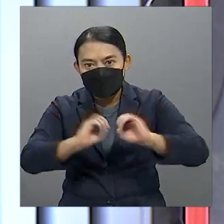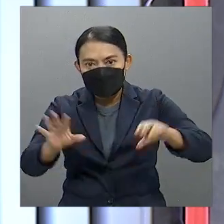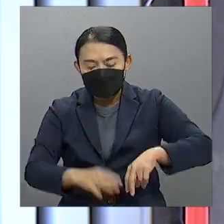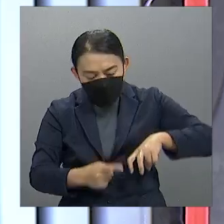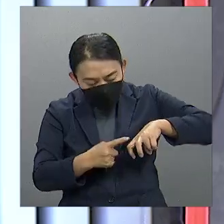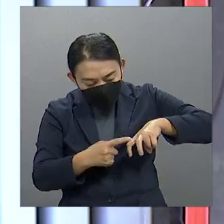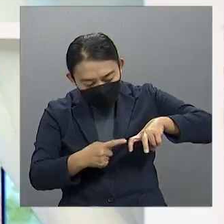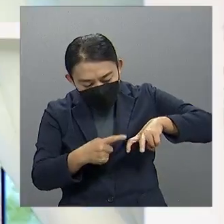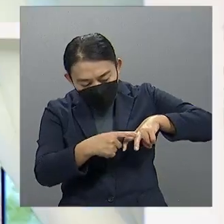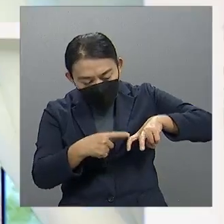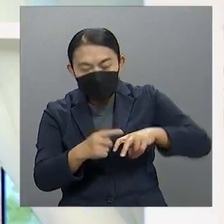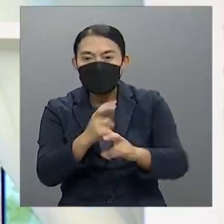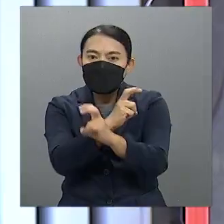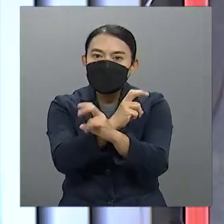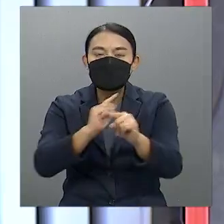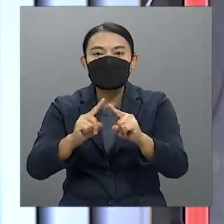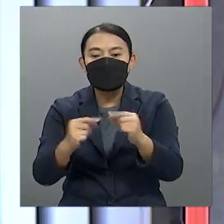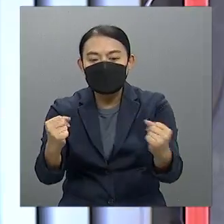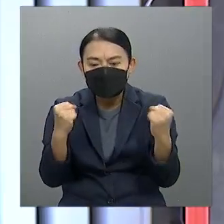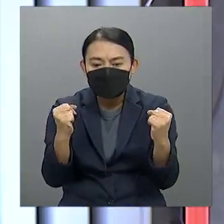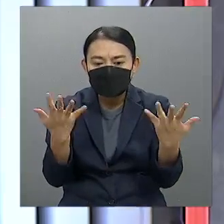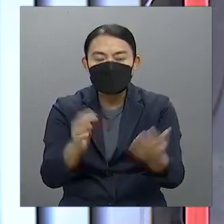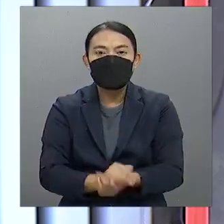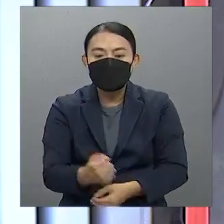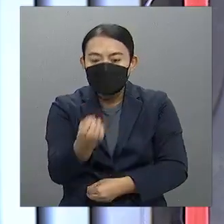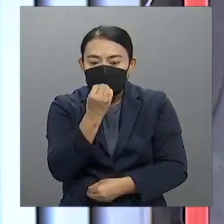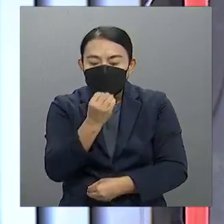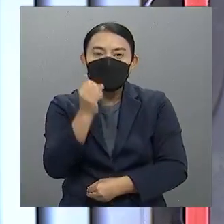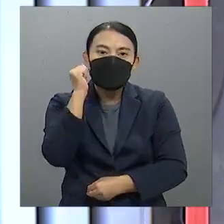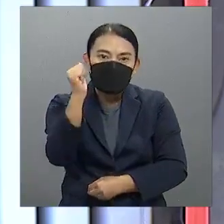างๆเนี่ยจะไม่ค่อยแข็งแรงแล้วนะอาหารที่ดีก็มีส่วนช่วยในการลดเส้นเลือดขอดด้วยเหมือนกันนะครับ